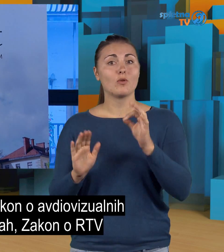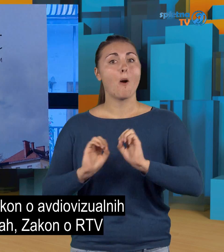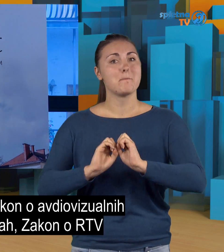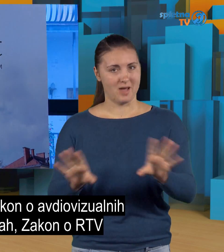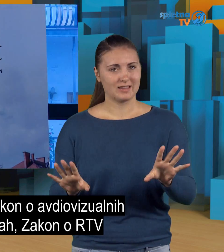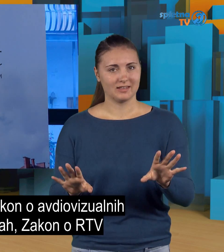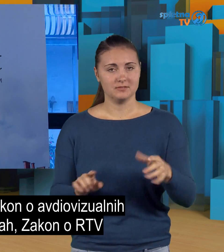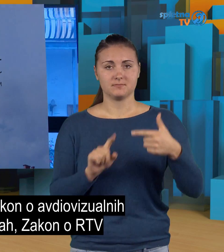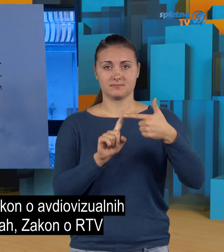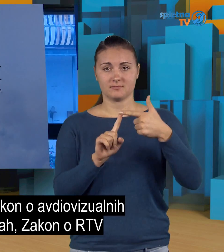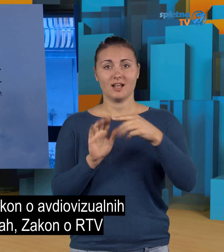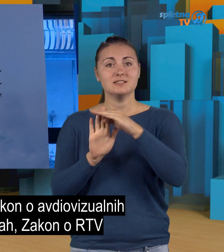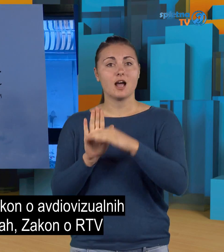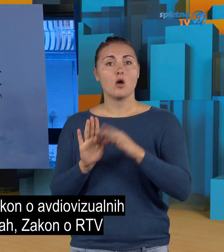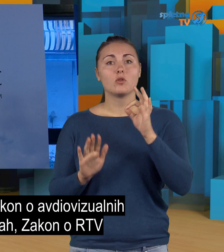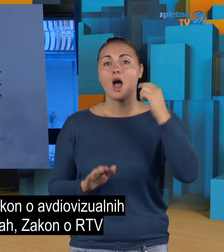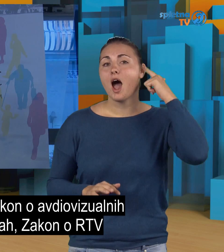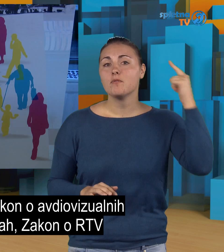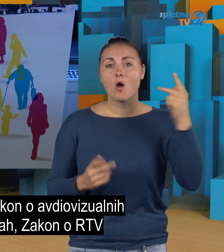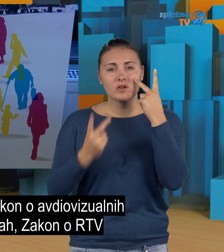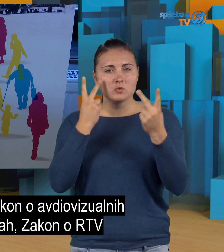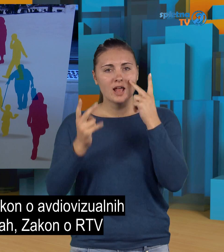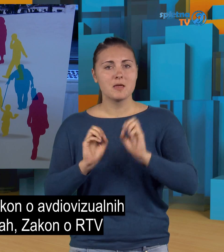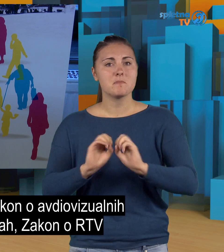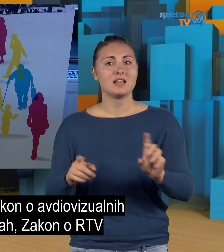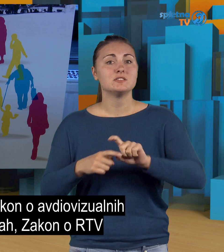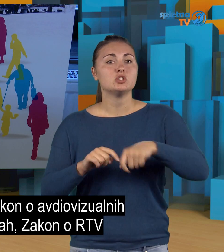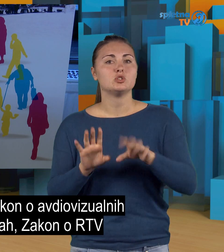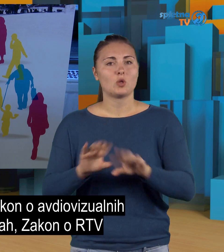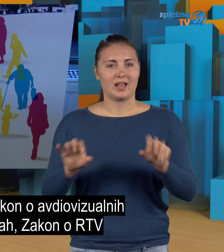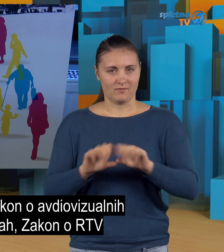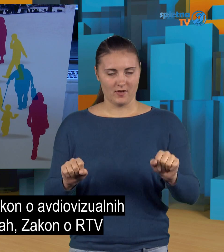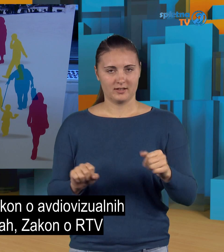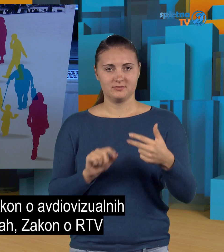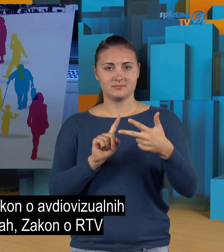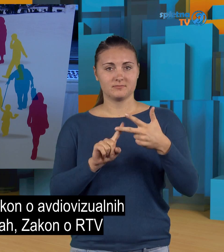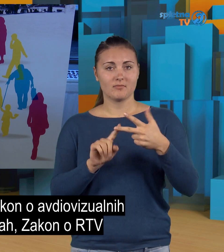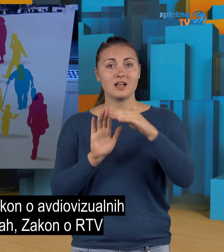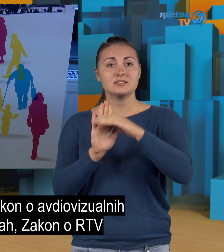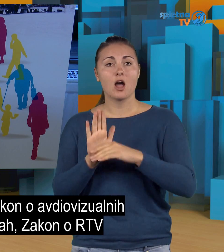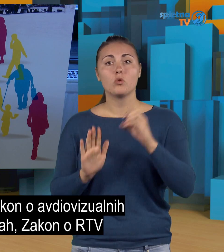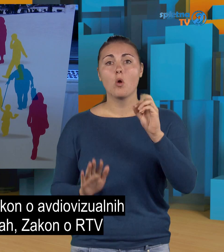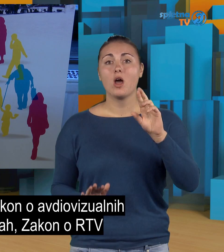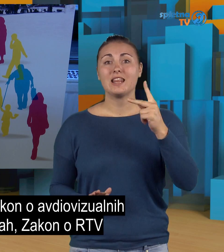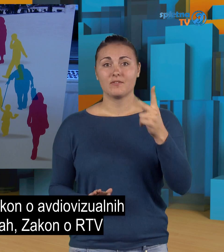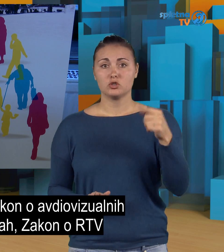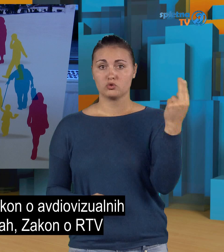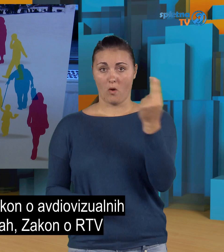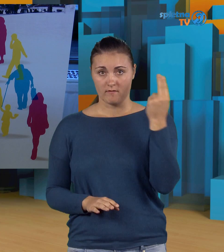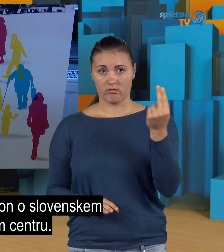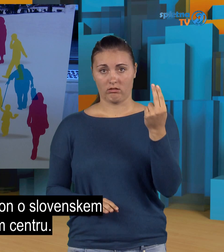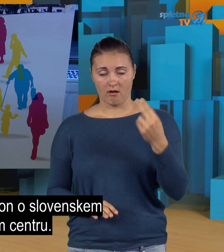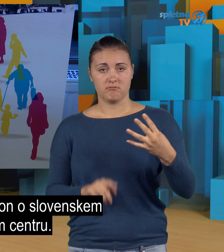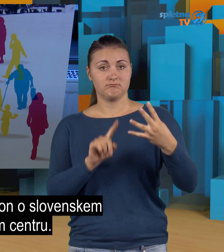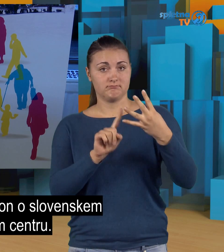Zakon o medijih, zakon o avdiovizualnih medijskih storitvah, zakon o RTV Slovenija in zakon o